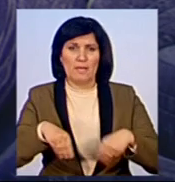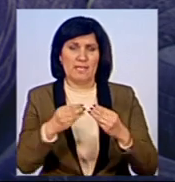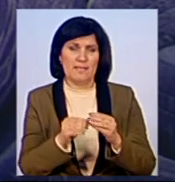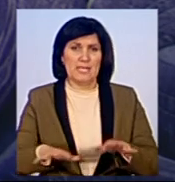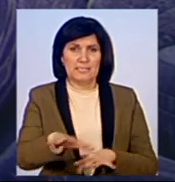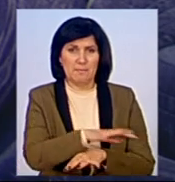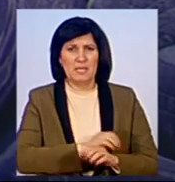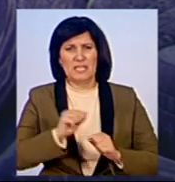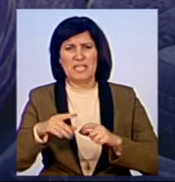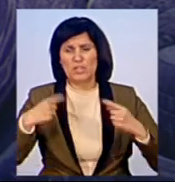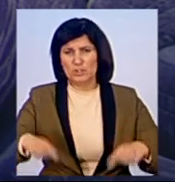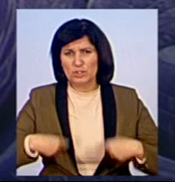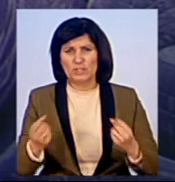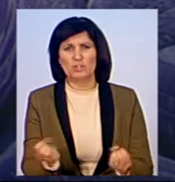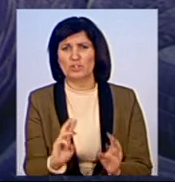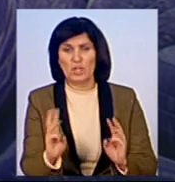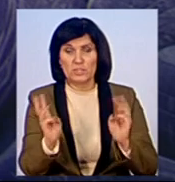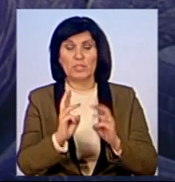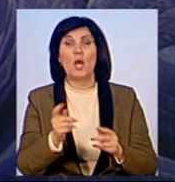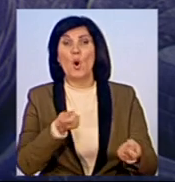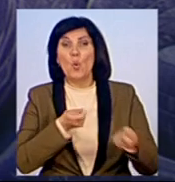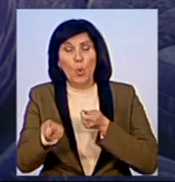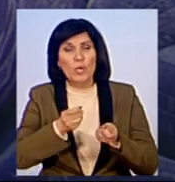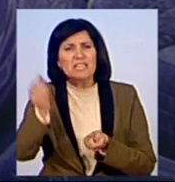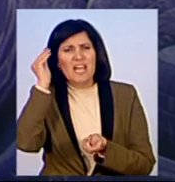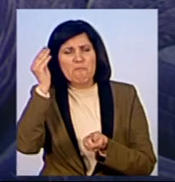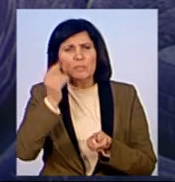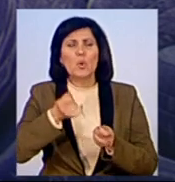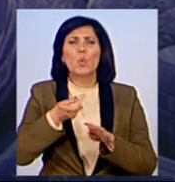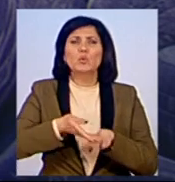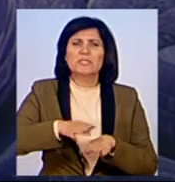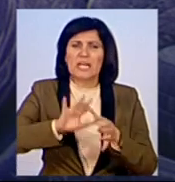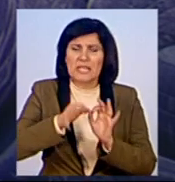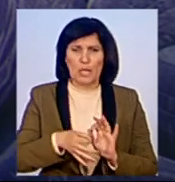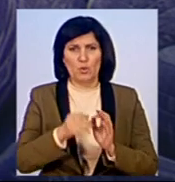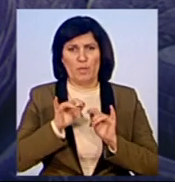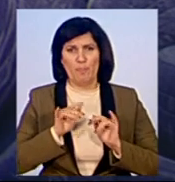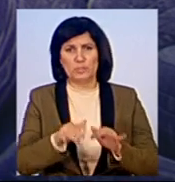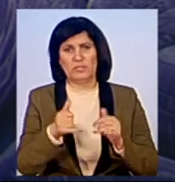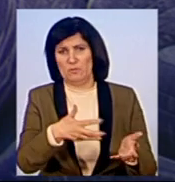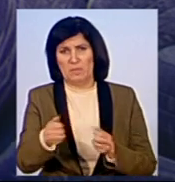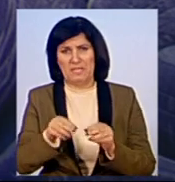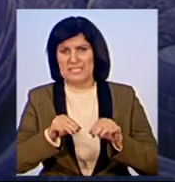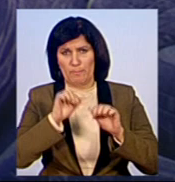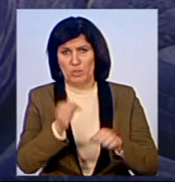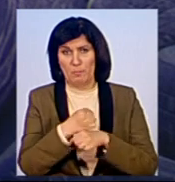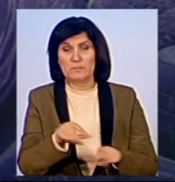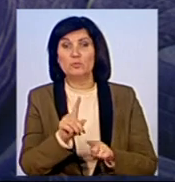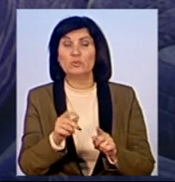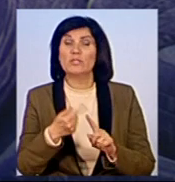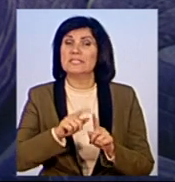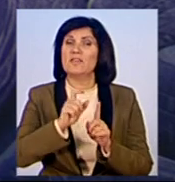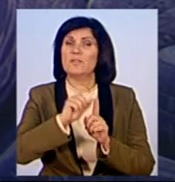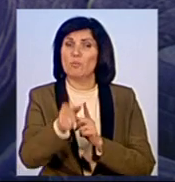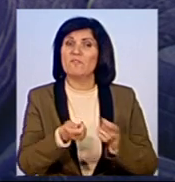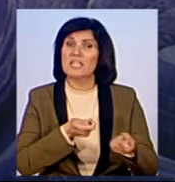шашки. За словами мітингувальників, уряд навмисно ускладнює процедуру, тож зараз отримати землю практично неможливо. Що на це